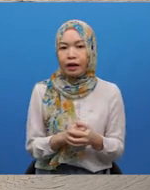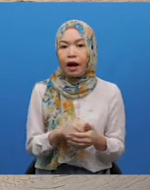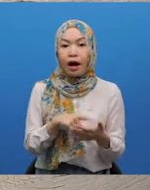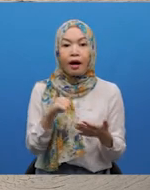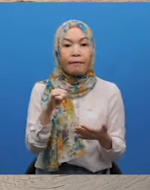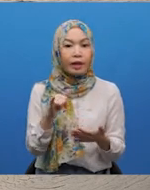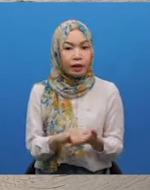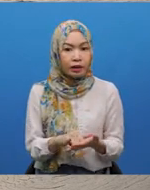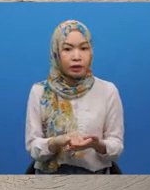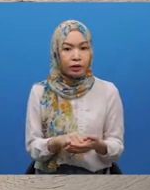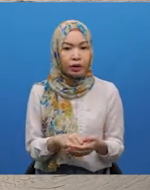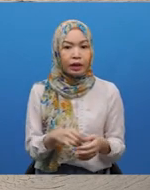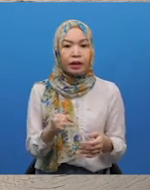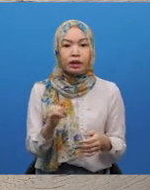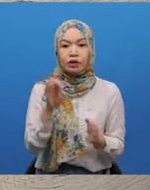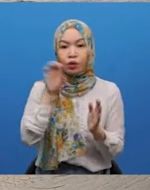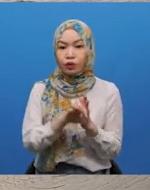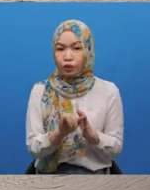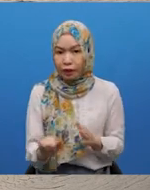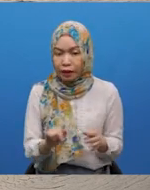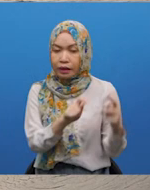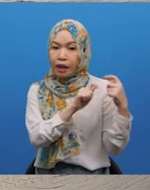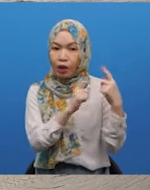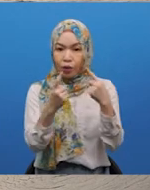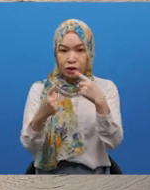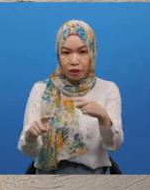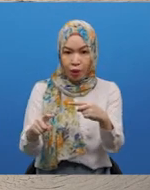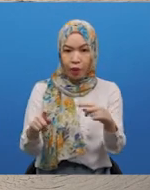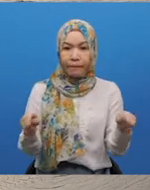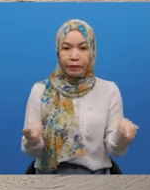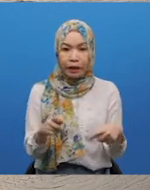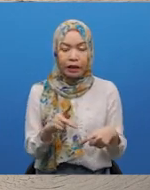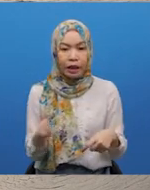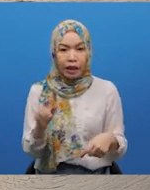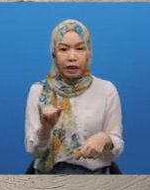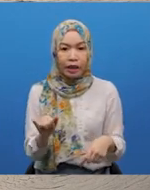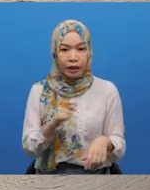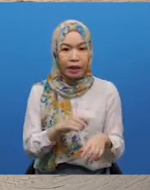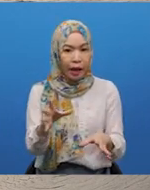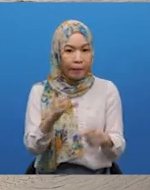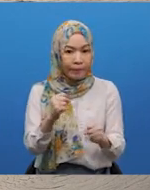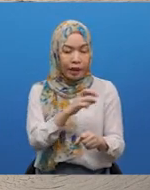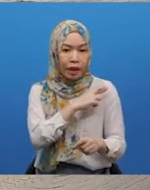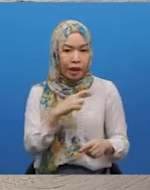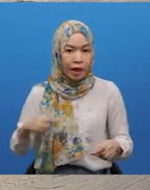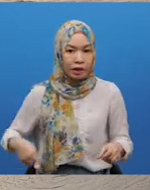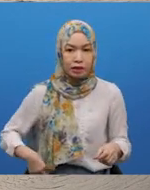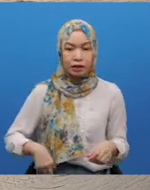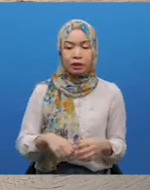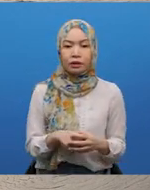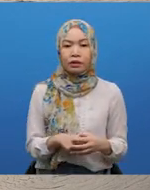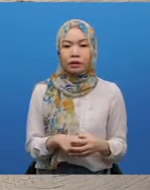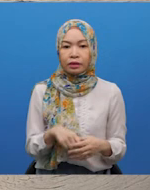dilihat dengan jelas melalui tindakan yang diambil oleh Raja Negeri Kembayat yang memerintah